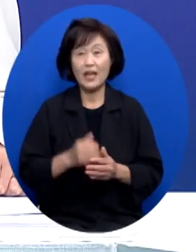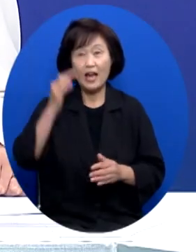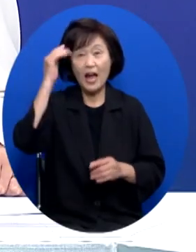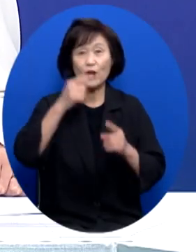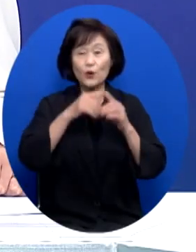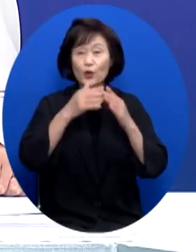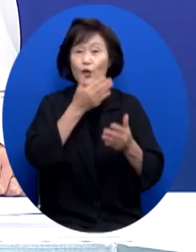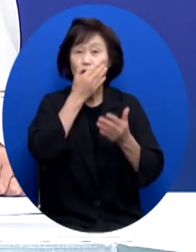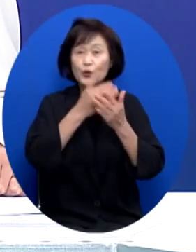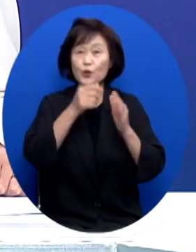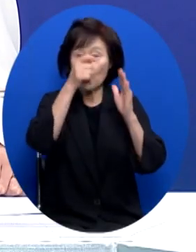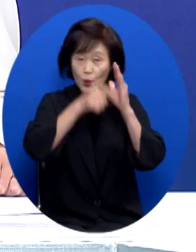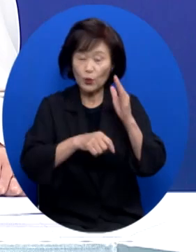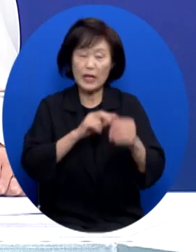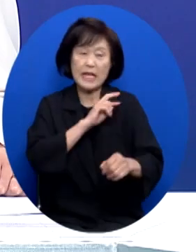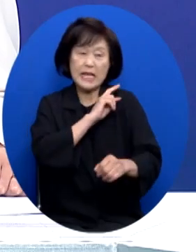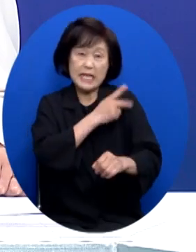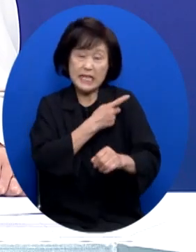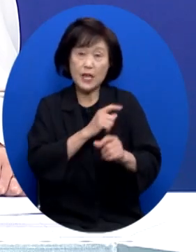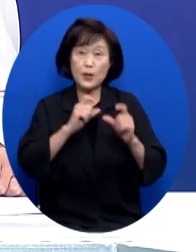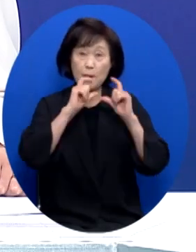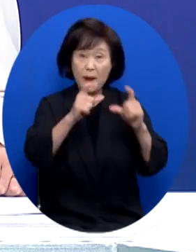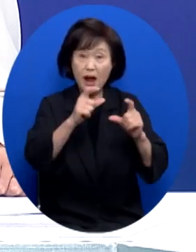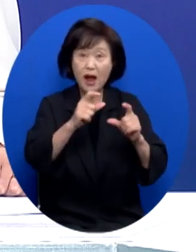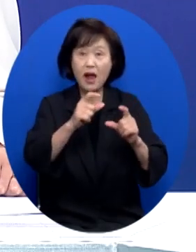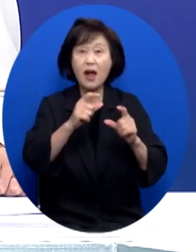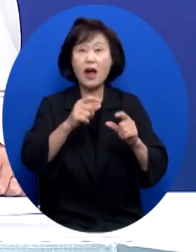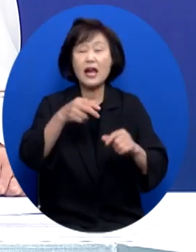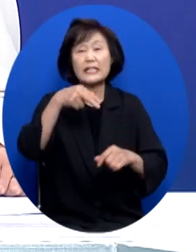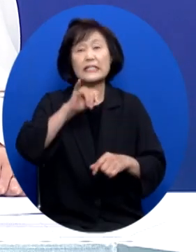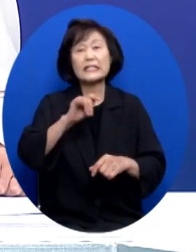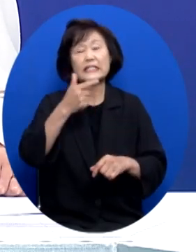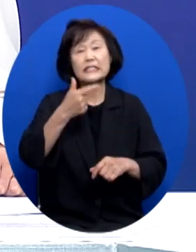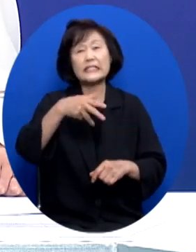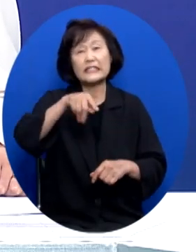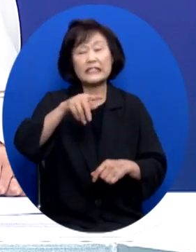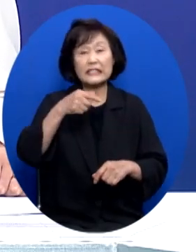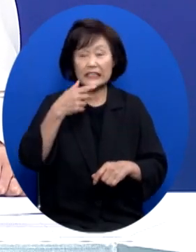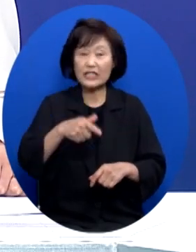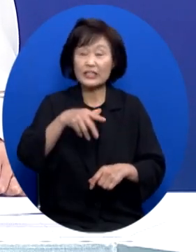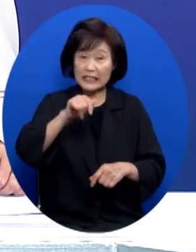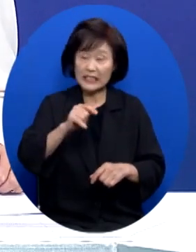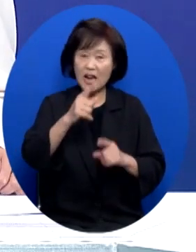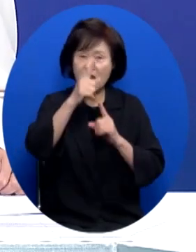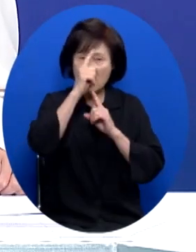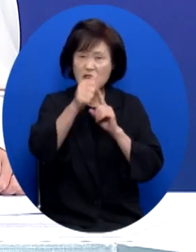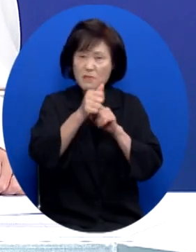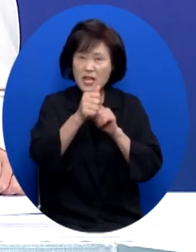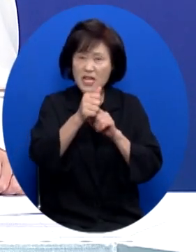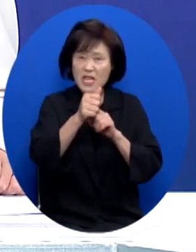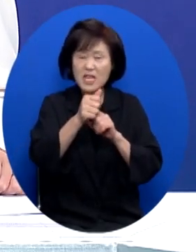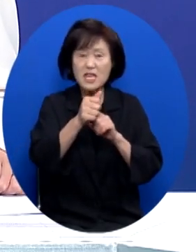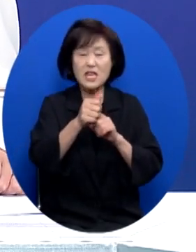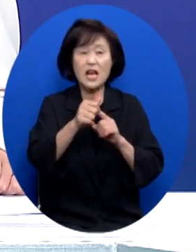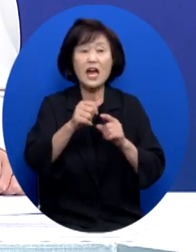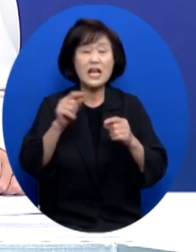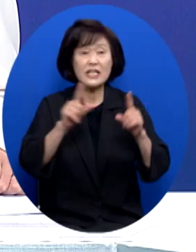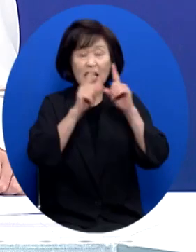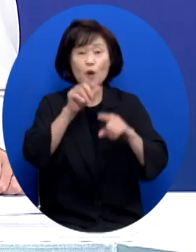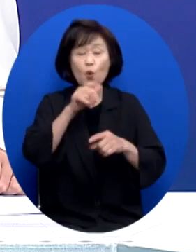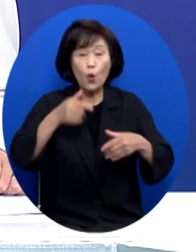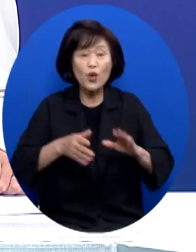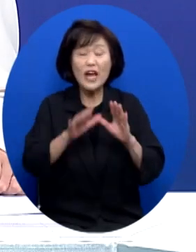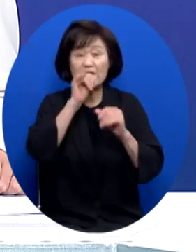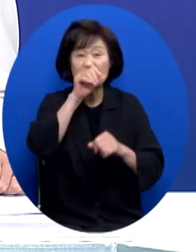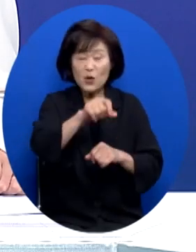한국교회 주요 교단이 이단으로 결의한 신천지가 이만희 교주 출생지인 경북 청도 일대의 성지화 작업 중인 것으로 알려졌습니다.